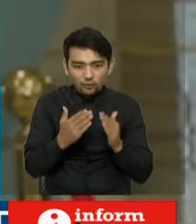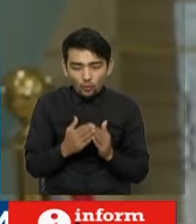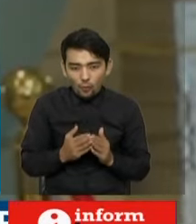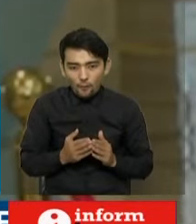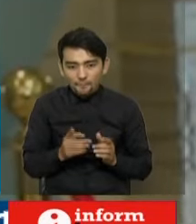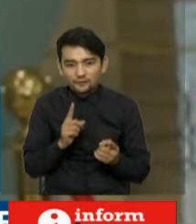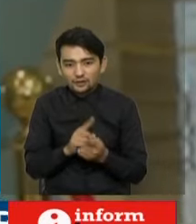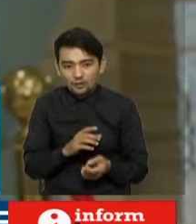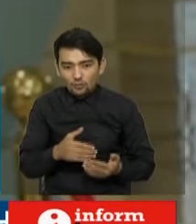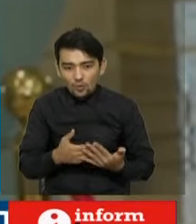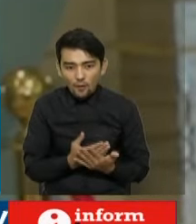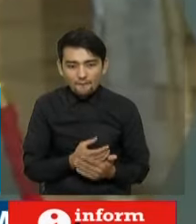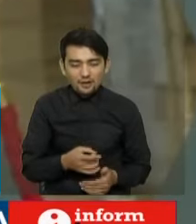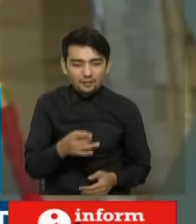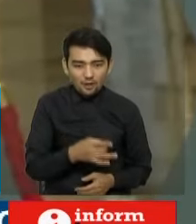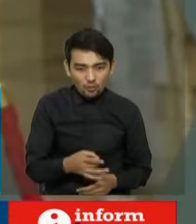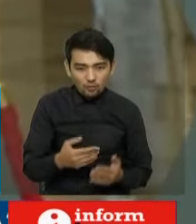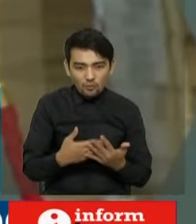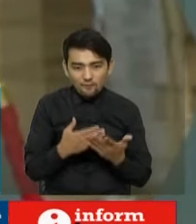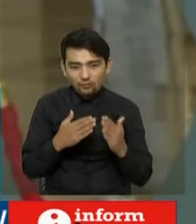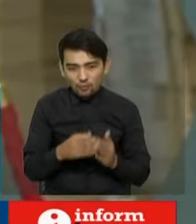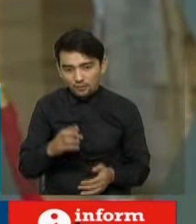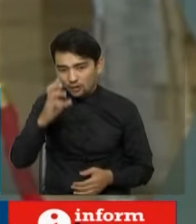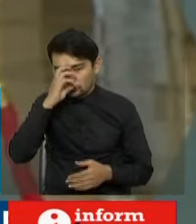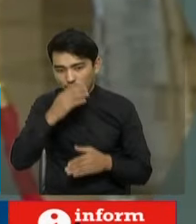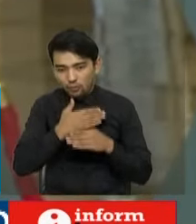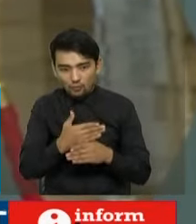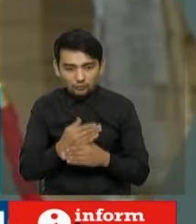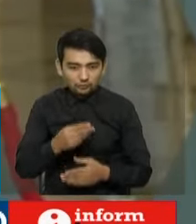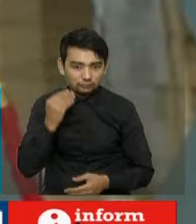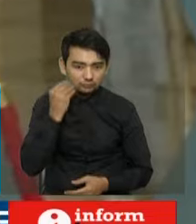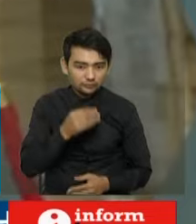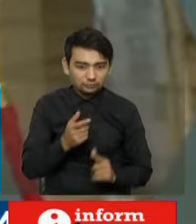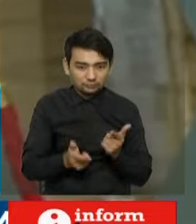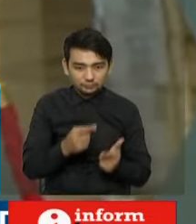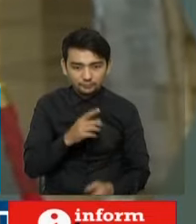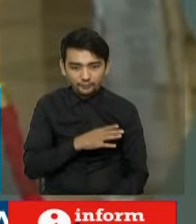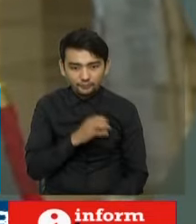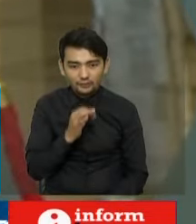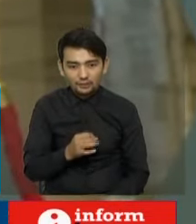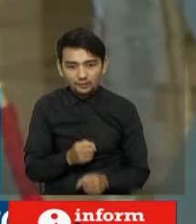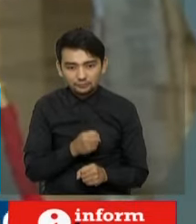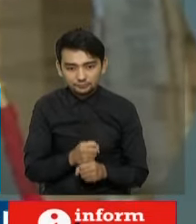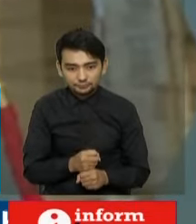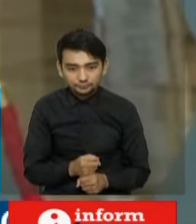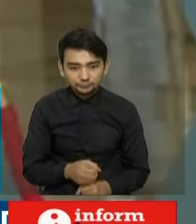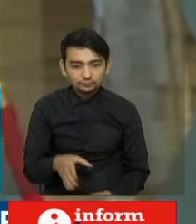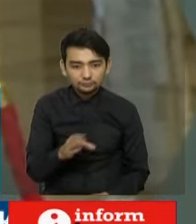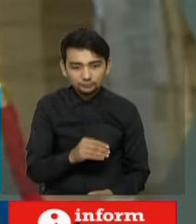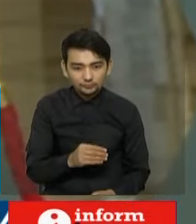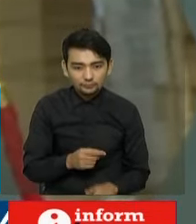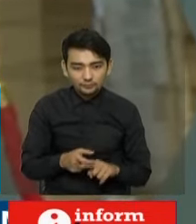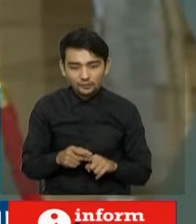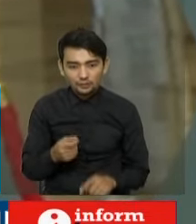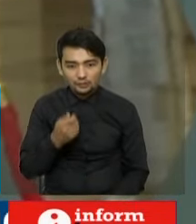в новом районе. Помощь государства колоссальнейшая была оказана. Это все благодаря